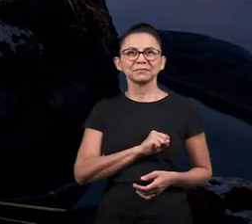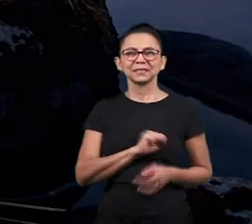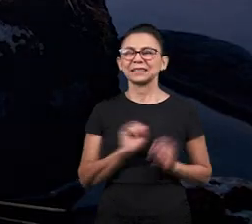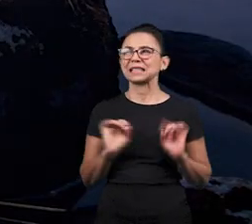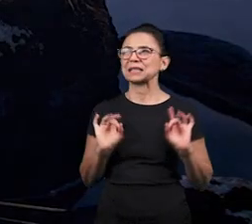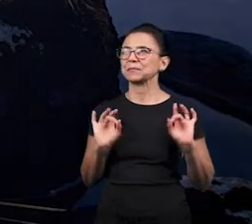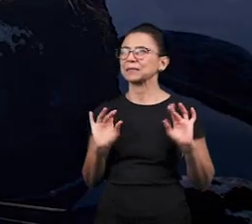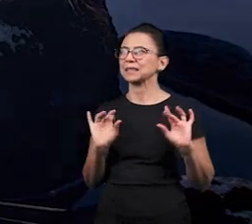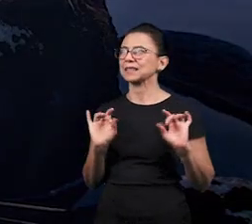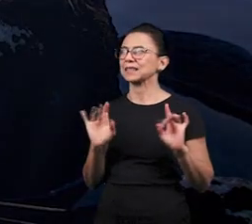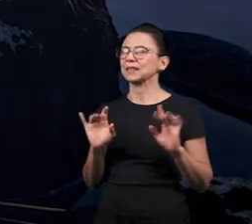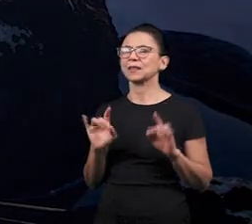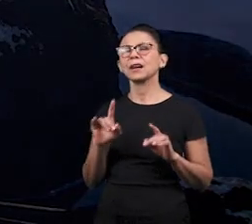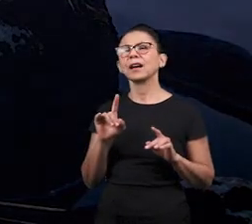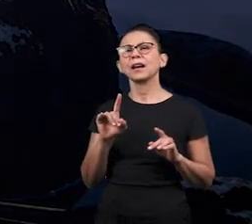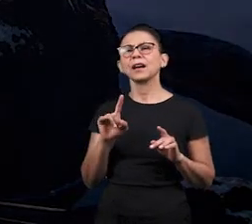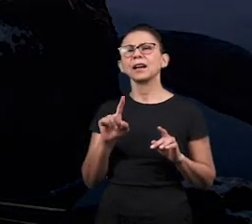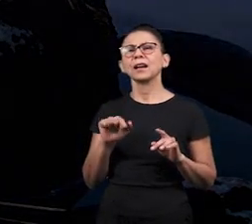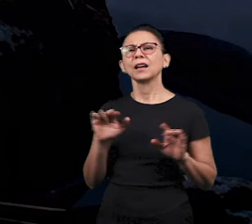Великая